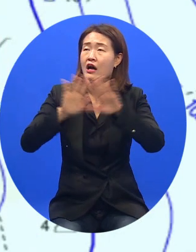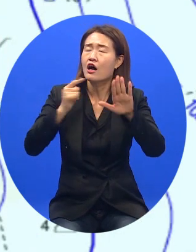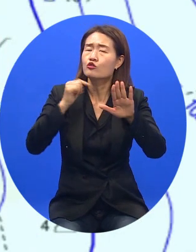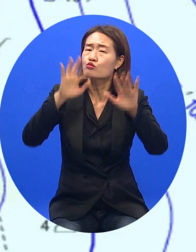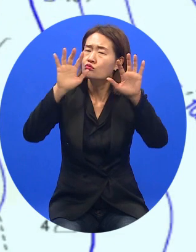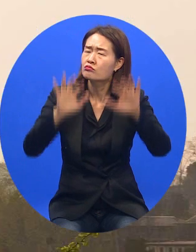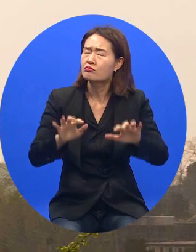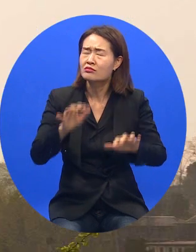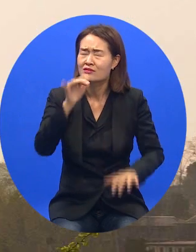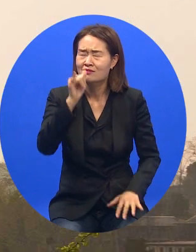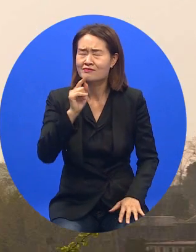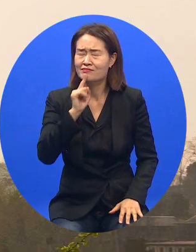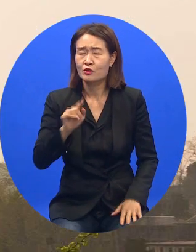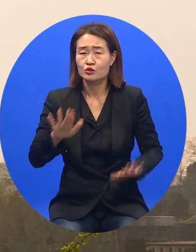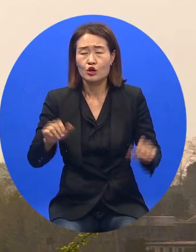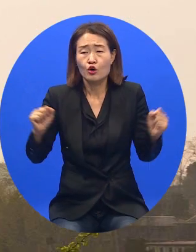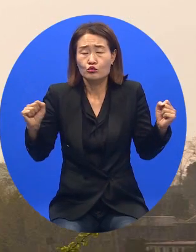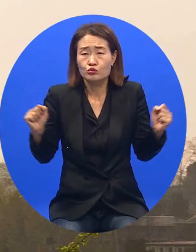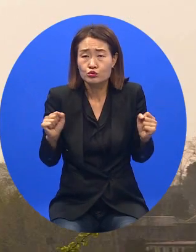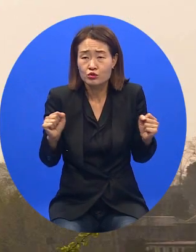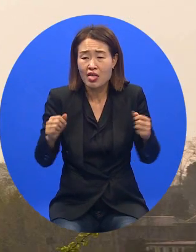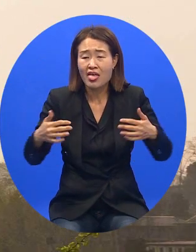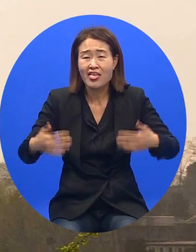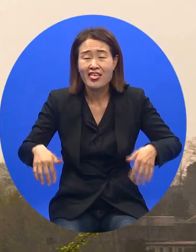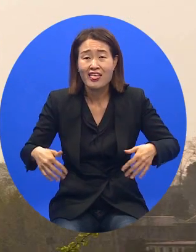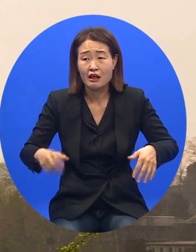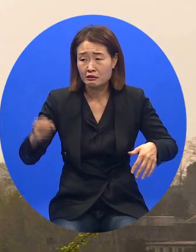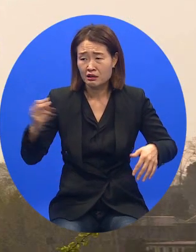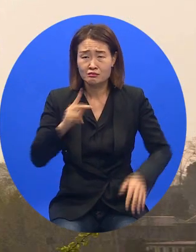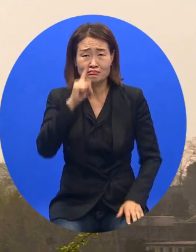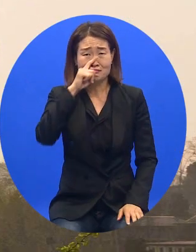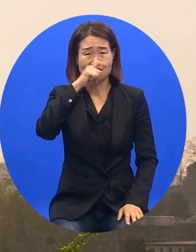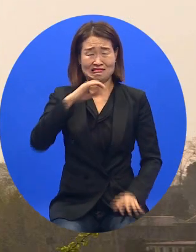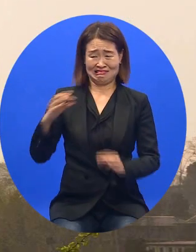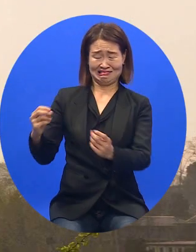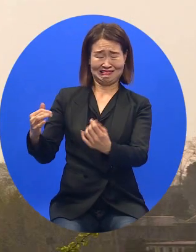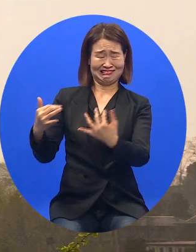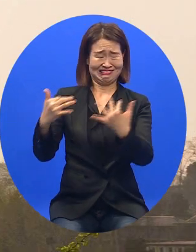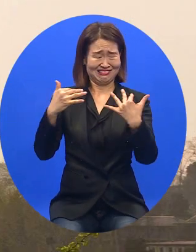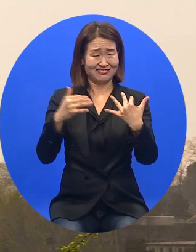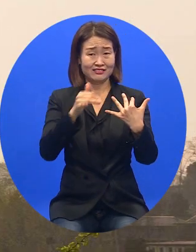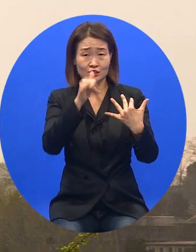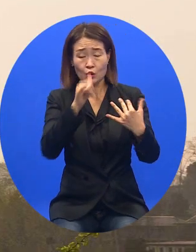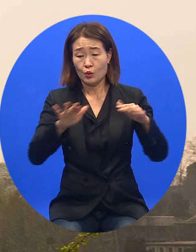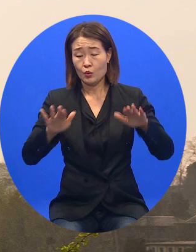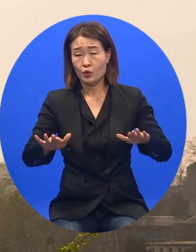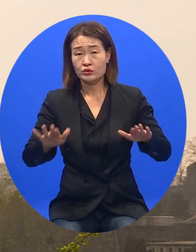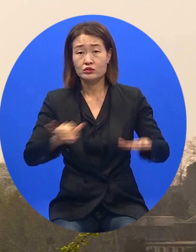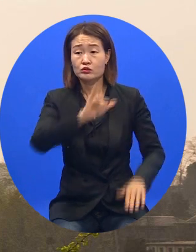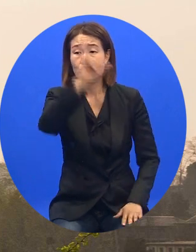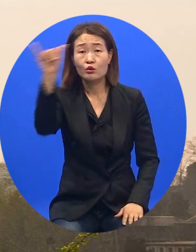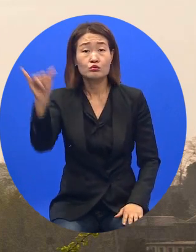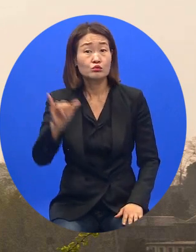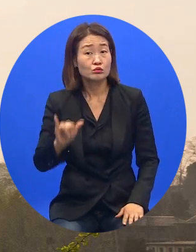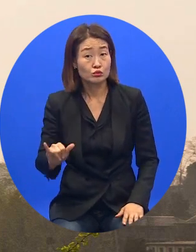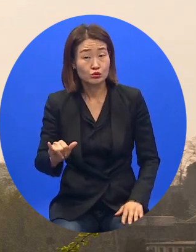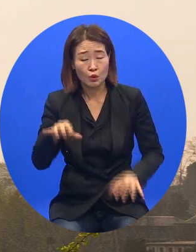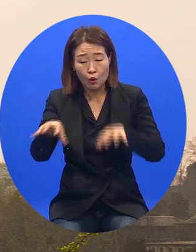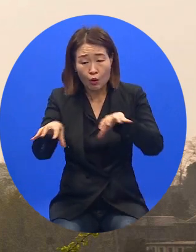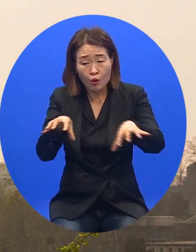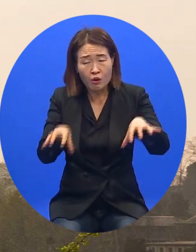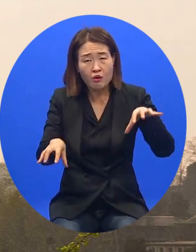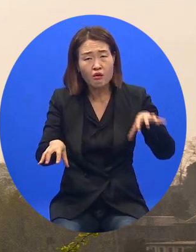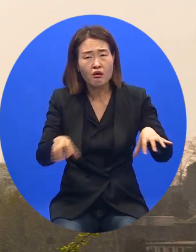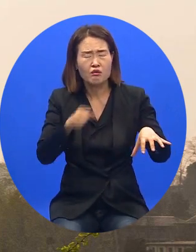날리는 곳 있겠습니다. 추위가 다소 주춤하니까 다시 미세먼지가 말썽입니다. 오늘 전국 대부분